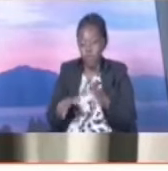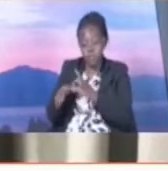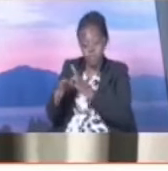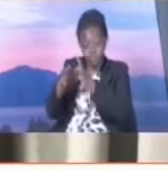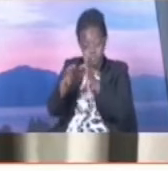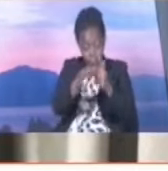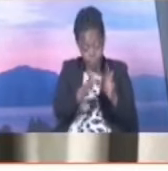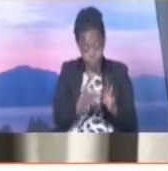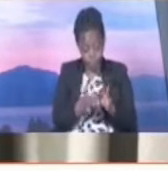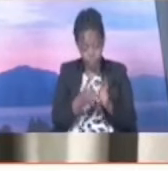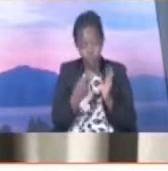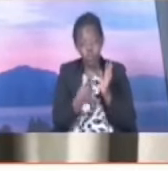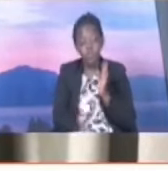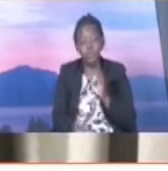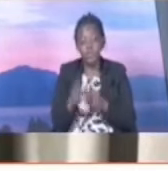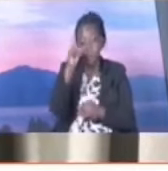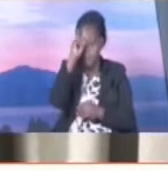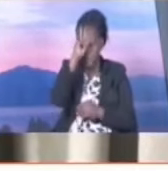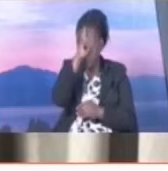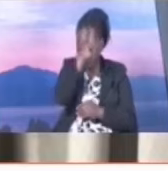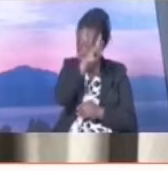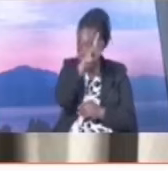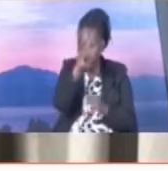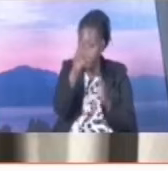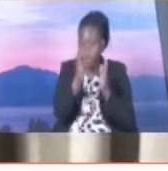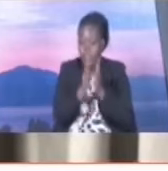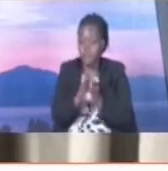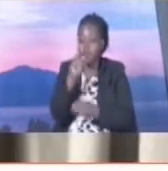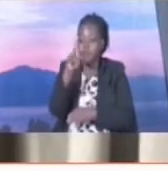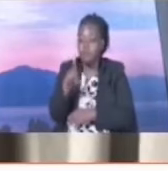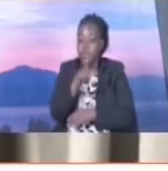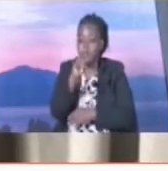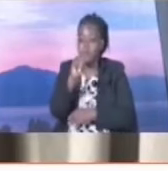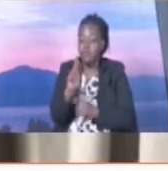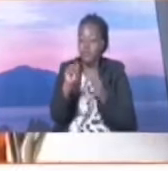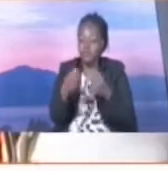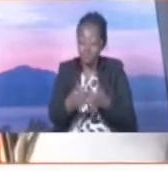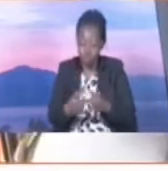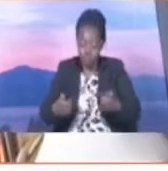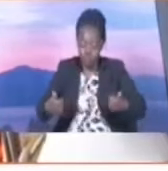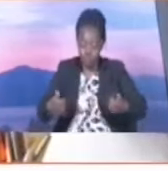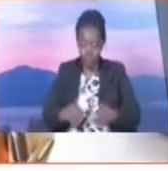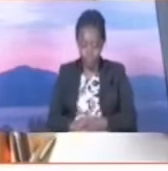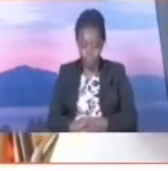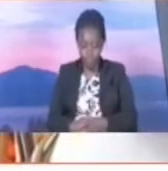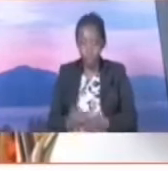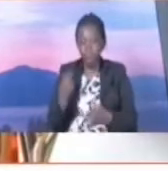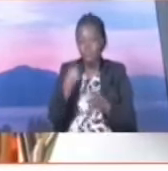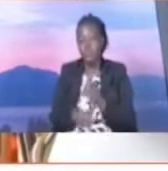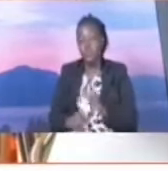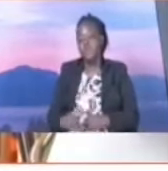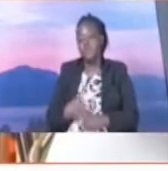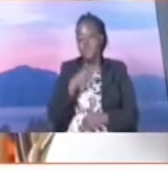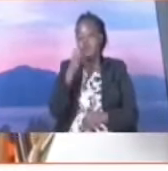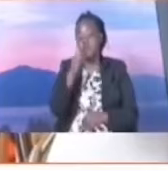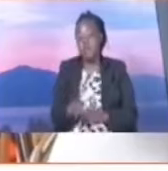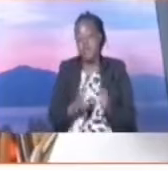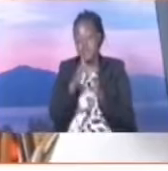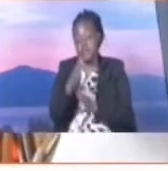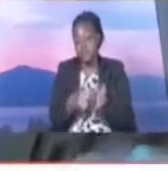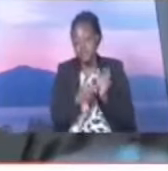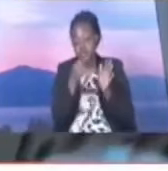tekifaanaganya Obwakabaka ne PLU kyokutasosola. Agamba okujja kwabwe embuga kabonero akalaga